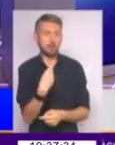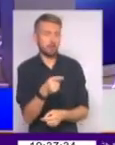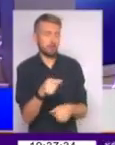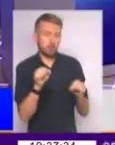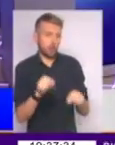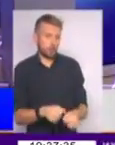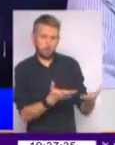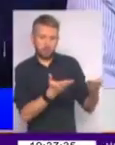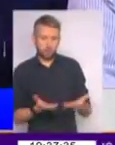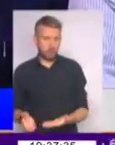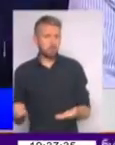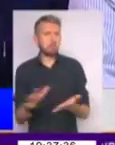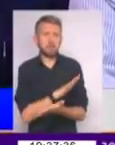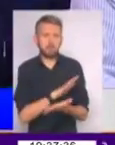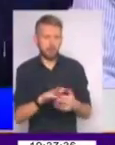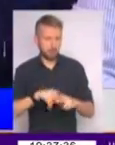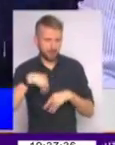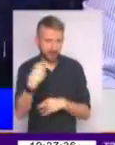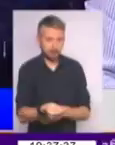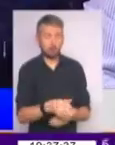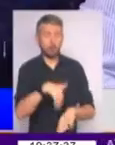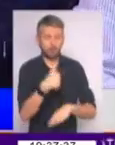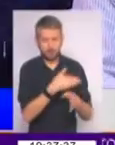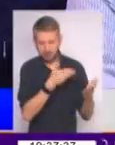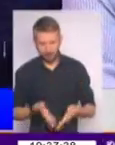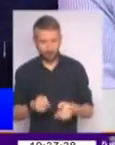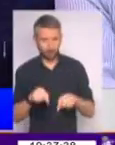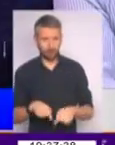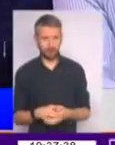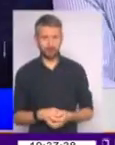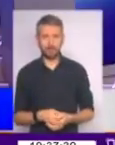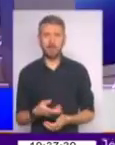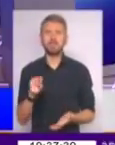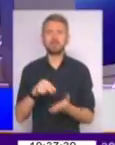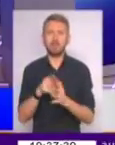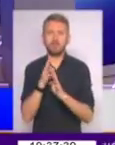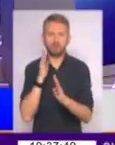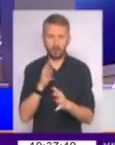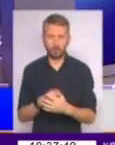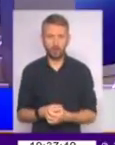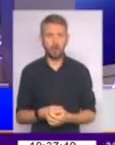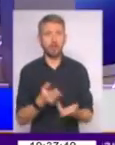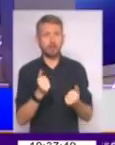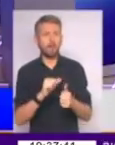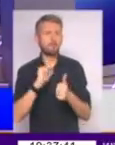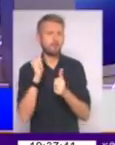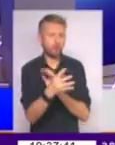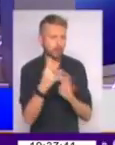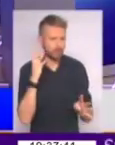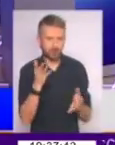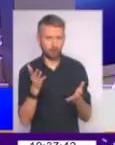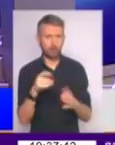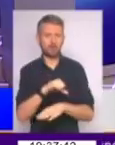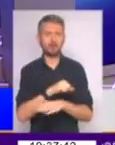ласка, задурно навіть виготовити. Лише ми приїхали сюди. Не стануть в чергу. Зрозуміло. Ну, навіть поза чергу. На